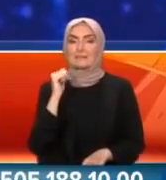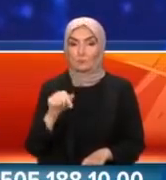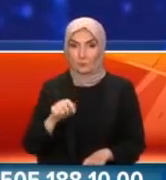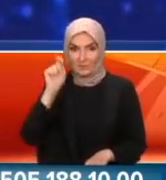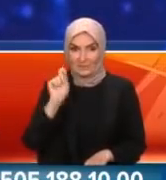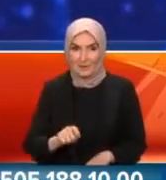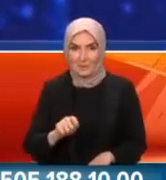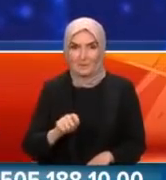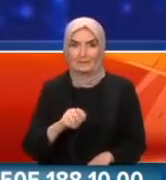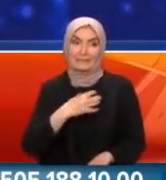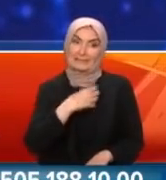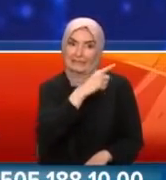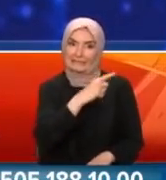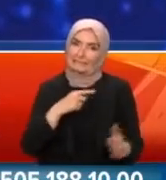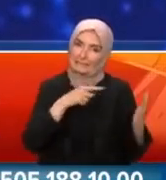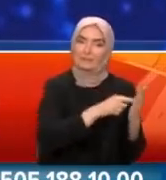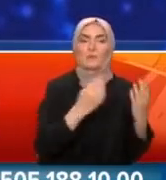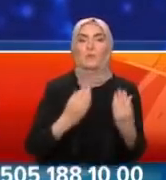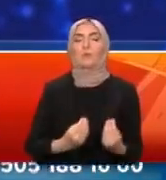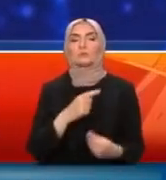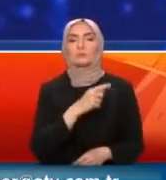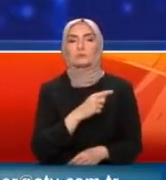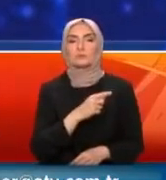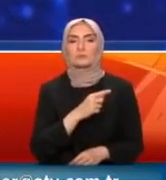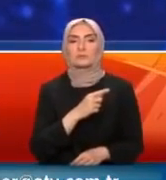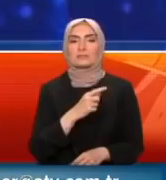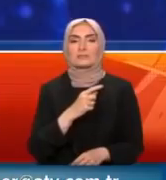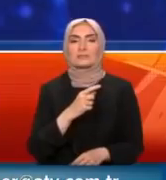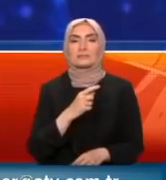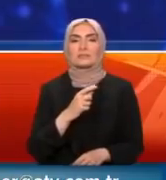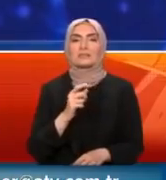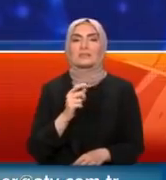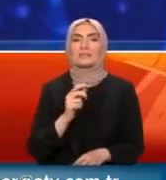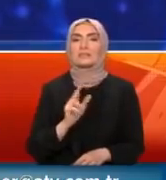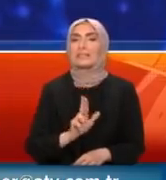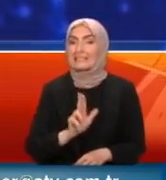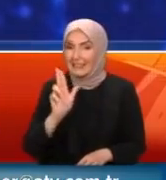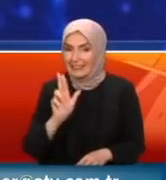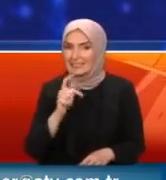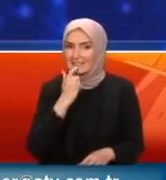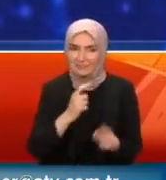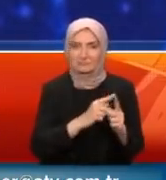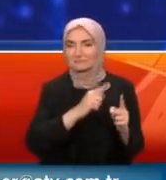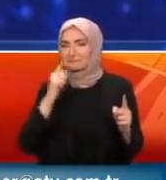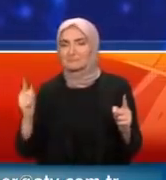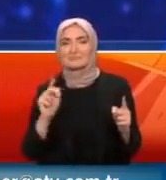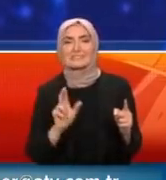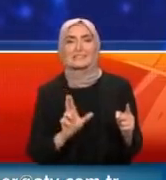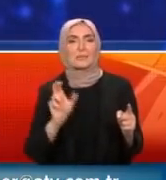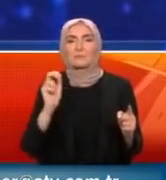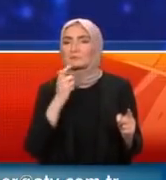eline yüzüne ulaştı 70 ten 7'ye veya yediden yetmişe